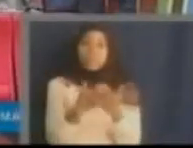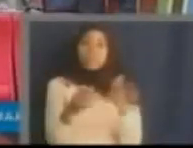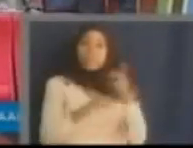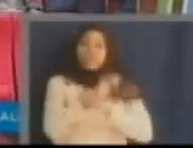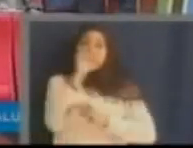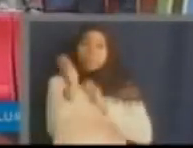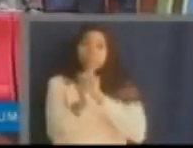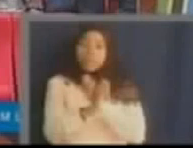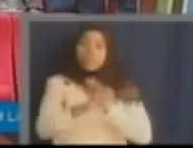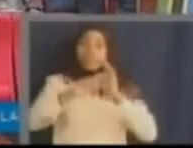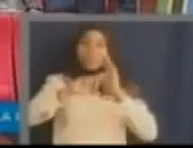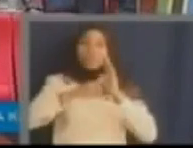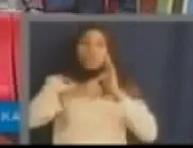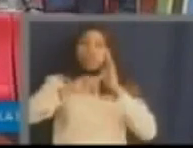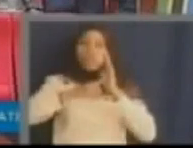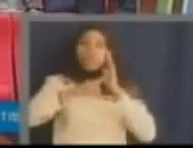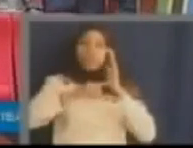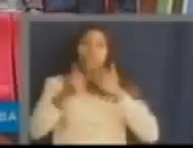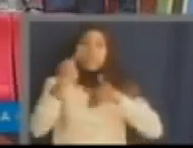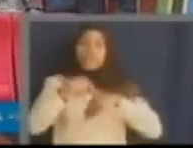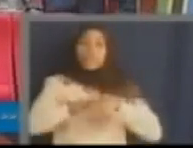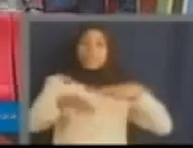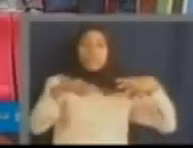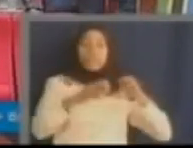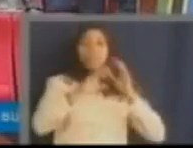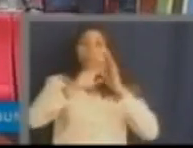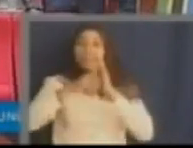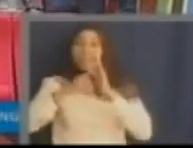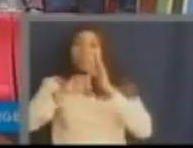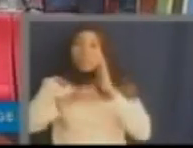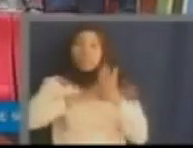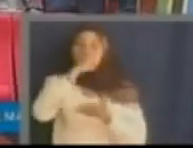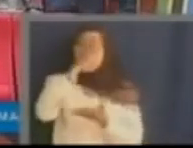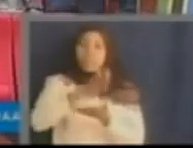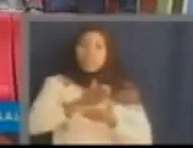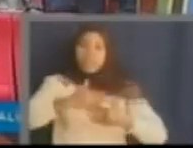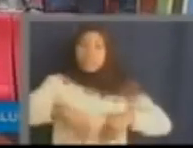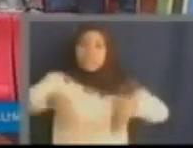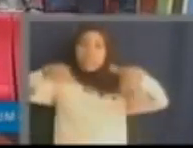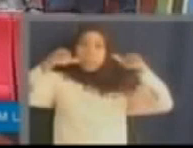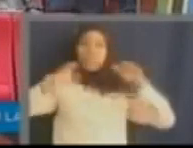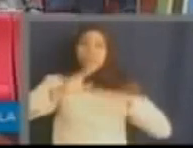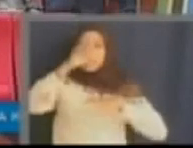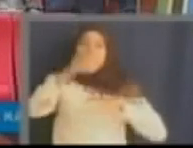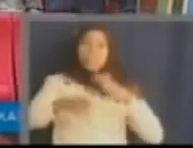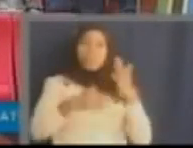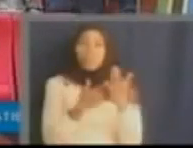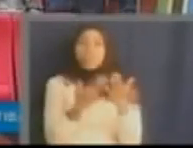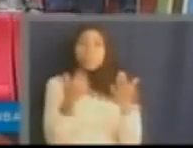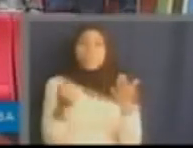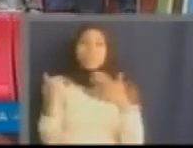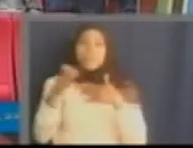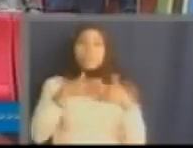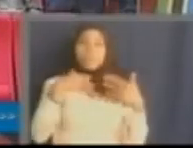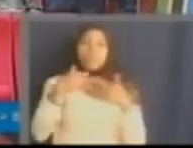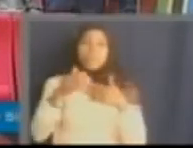kwenye kamati ya kanuni na haki za bunge endapo kutakuwa na haja ya kufanya hivyo kwa ajili